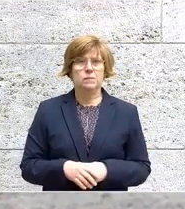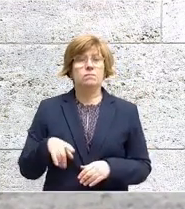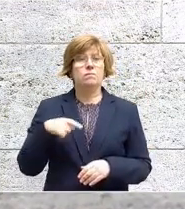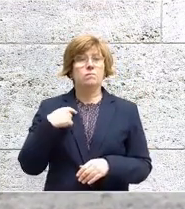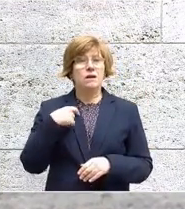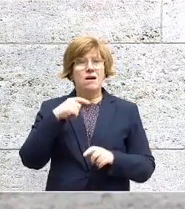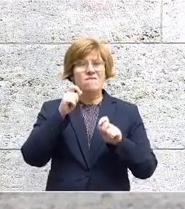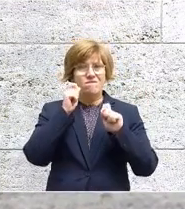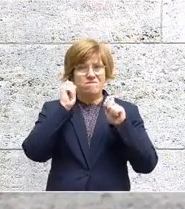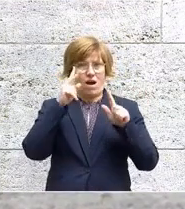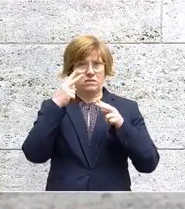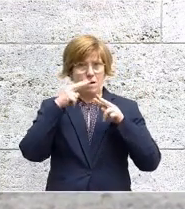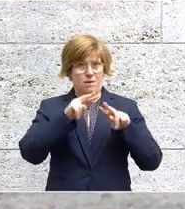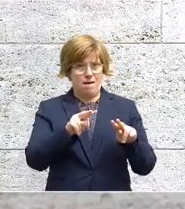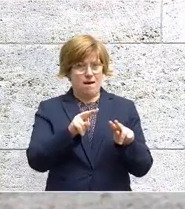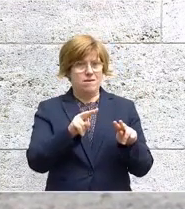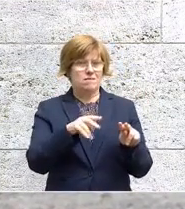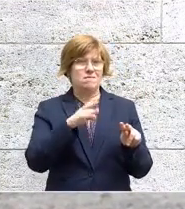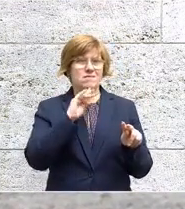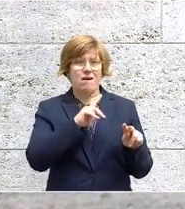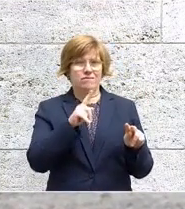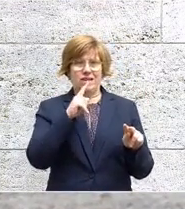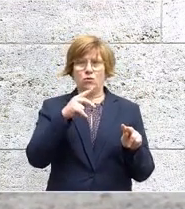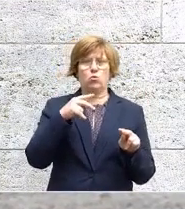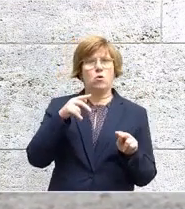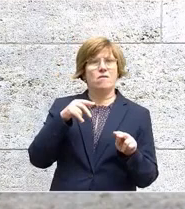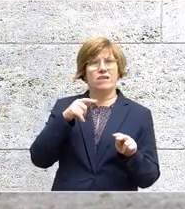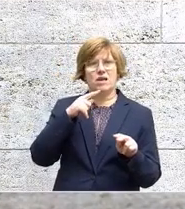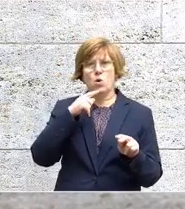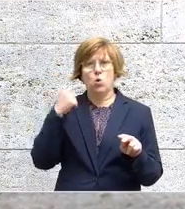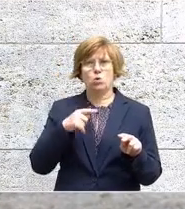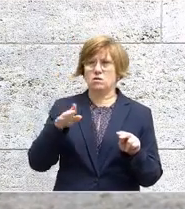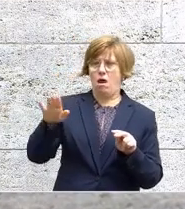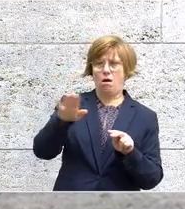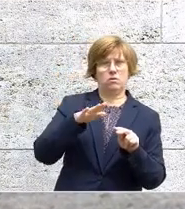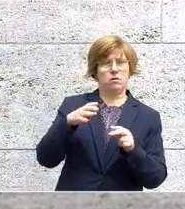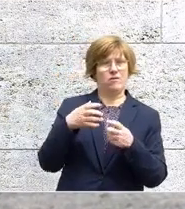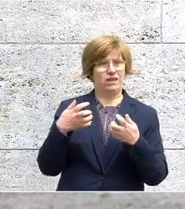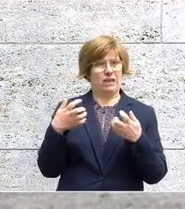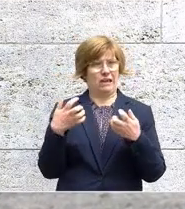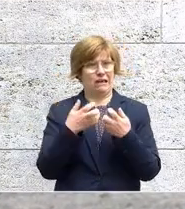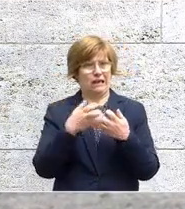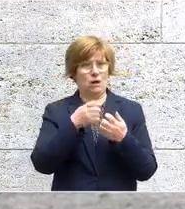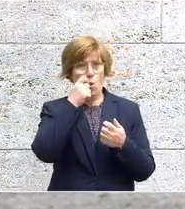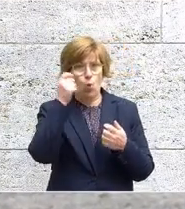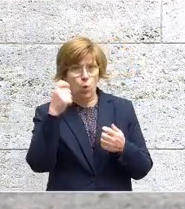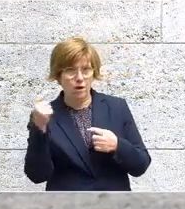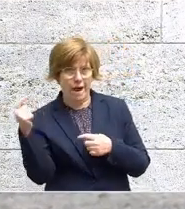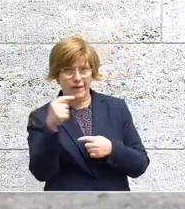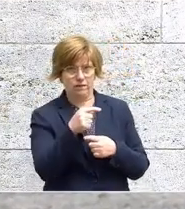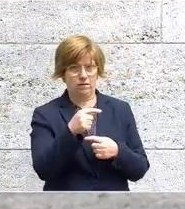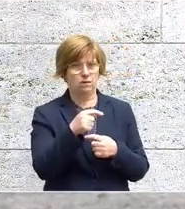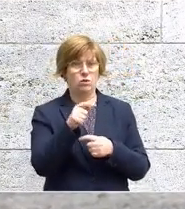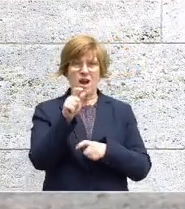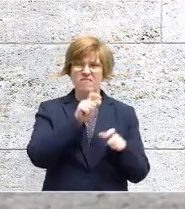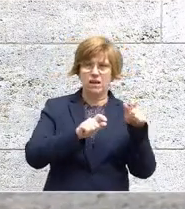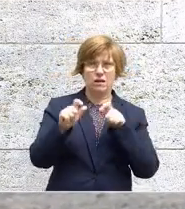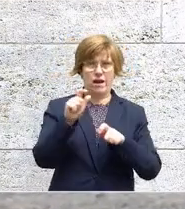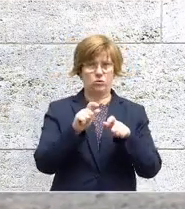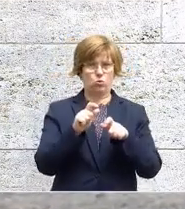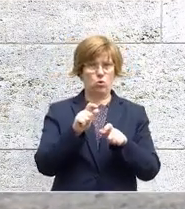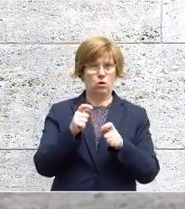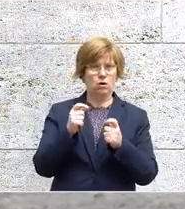Unsere Wachsamkeit darf sich deshalb nicht nur auf Russlands brutalen Krieg gegen die Ukraine und die Verteidigung von